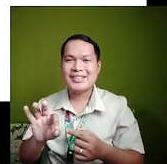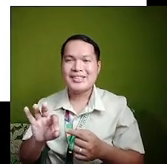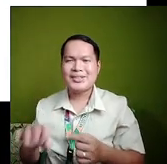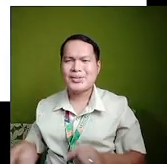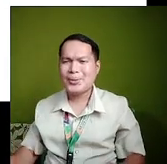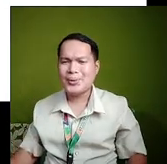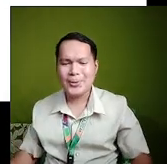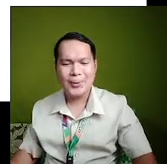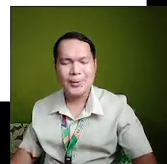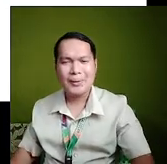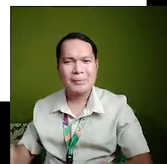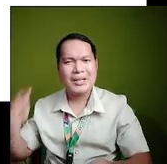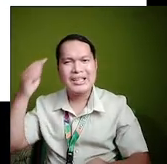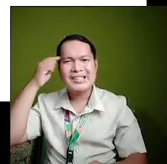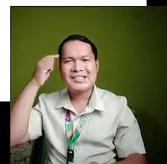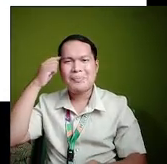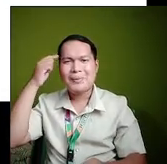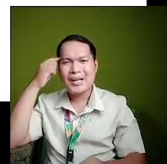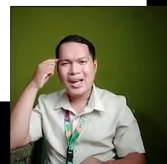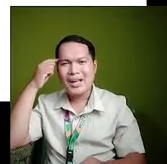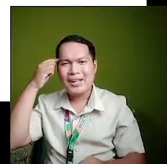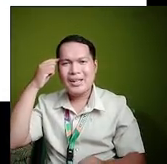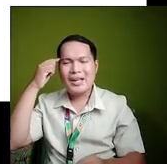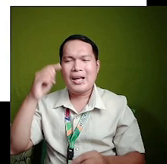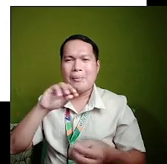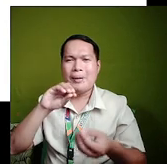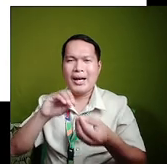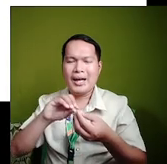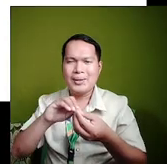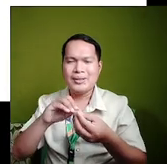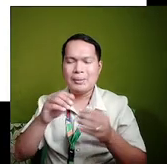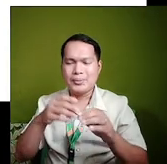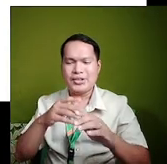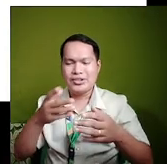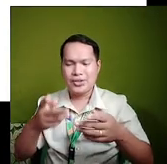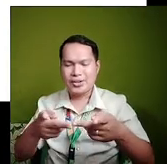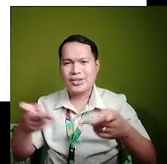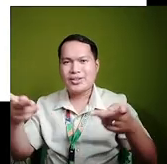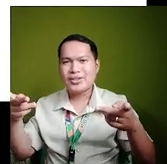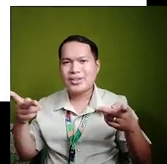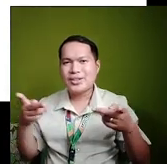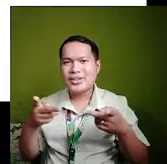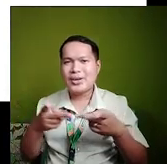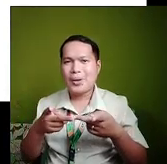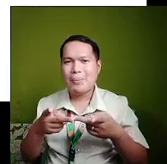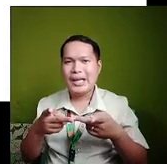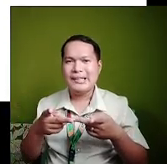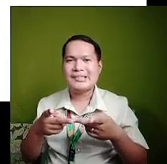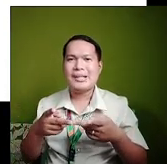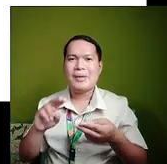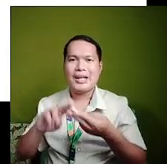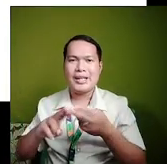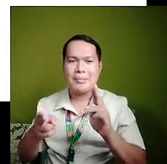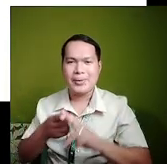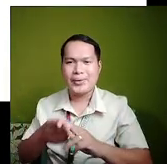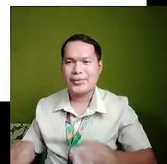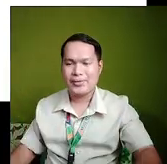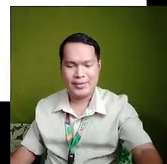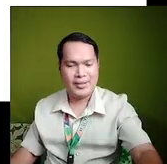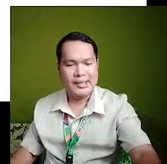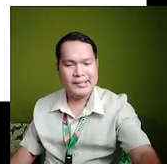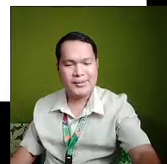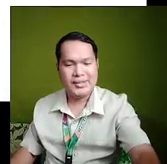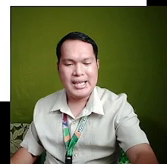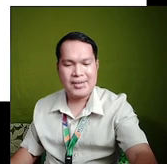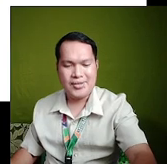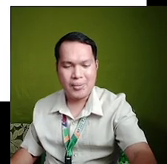So, mag-iisip ka about the position or place ng mga numbers.